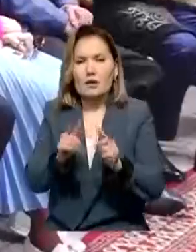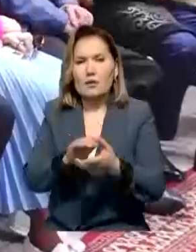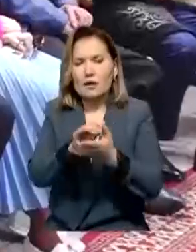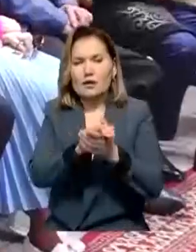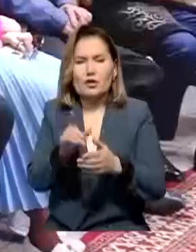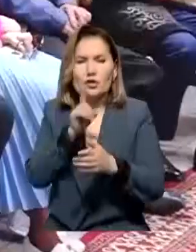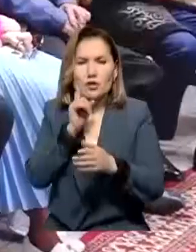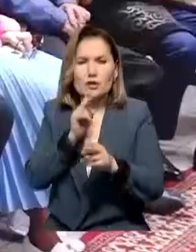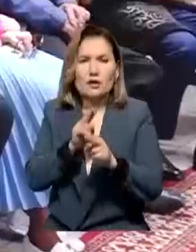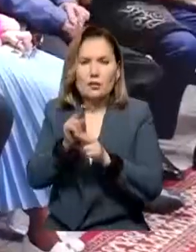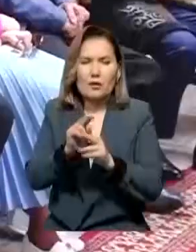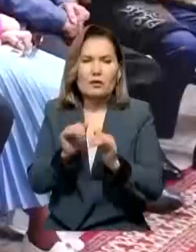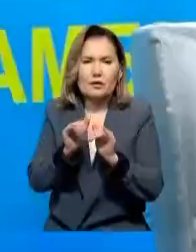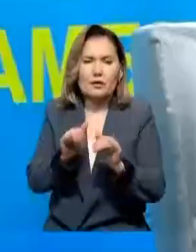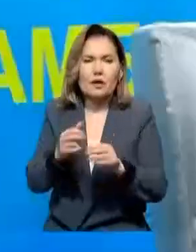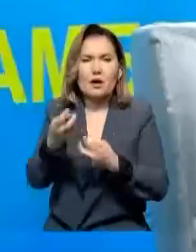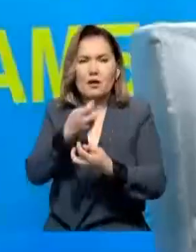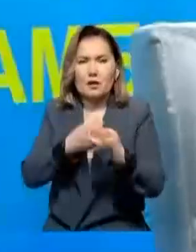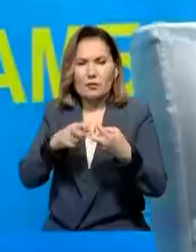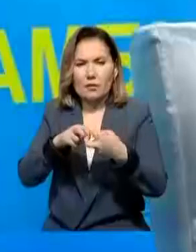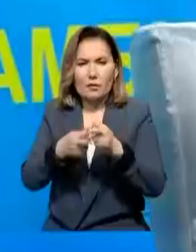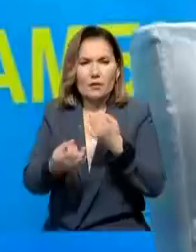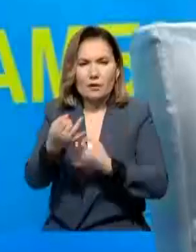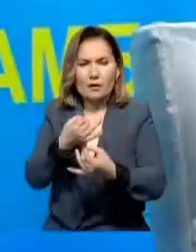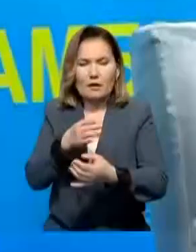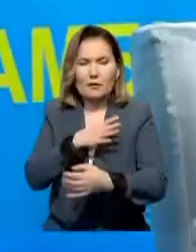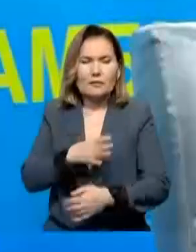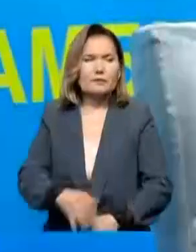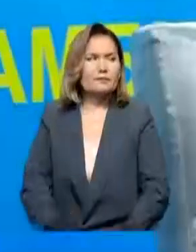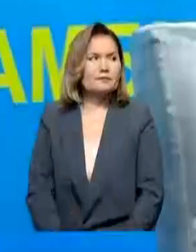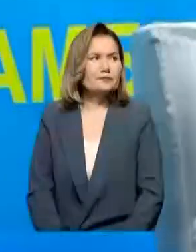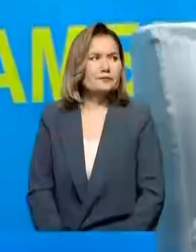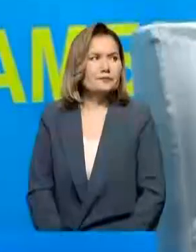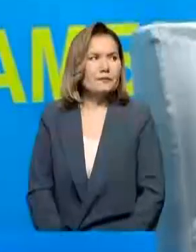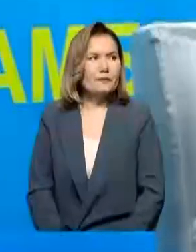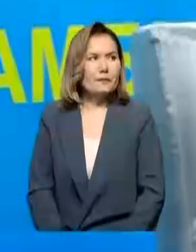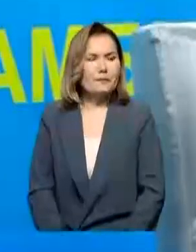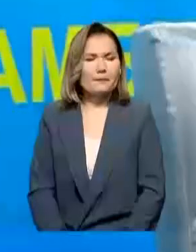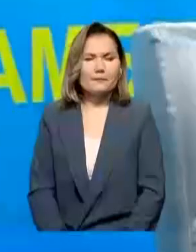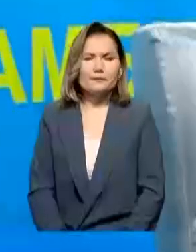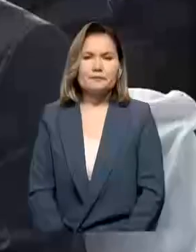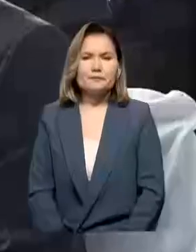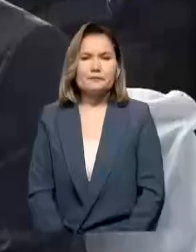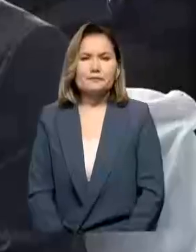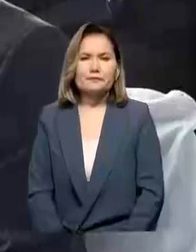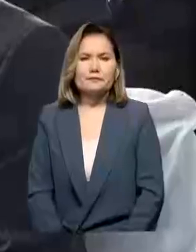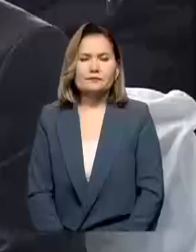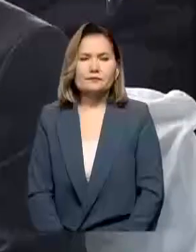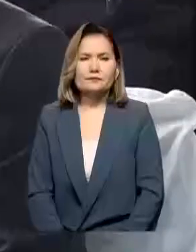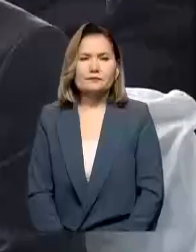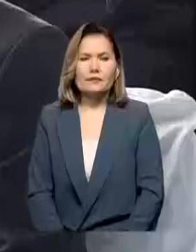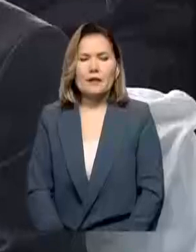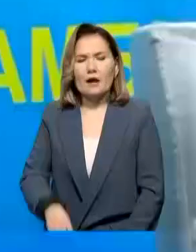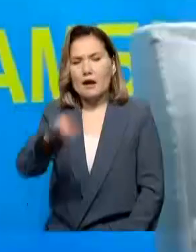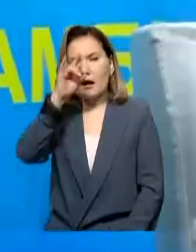жастар мен білім саласына аса мән берілді. Біздер мынау біріктіретін фактор бірден бір жол ол қазақ